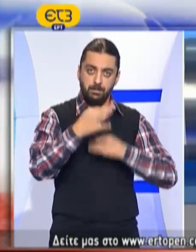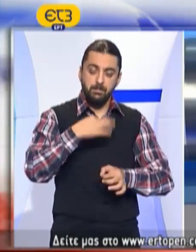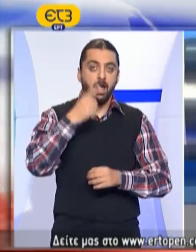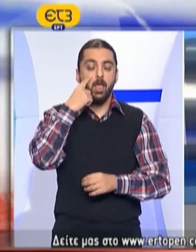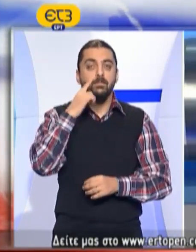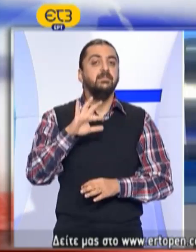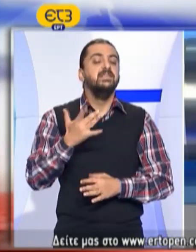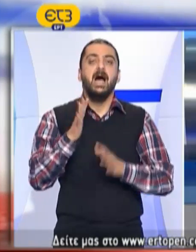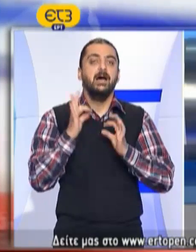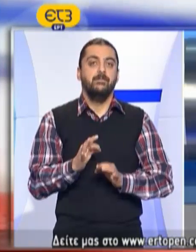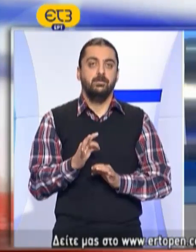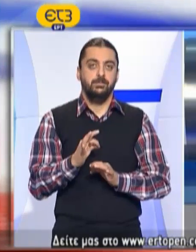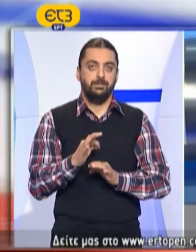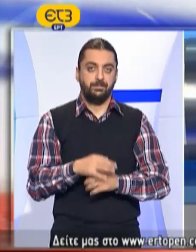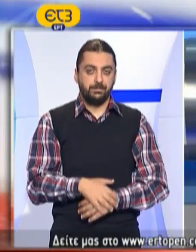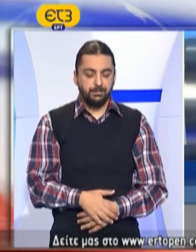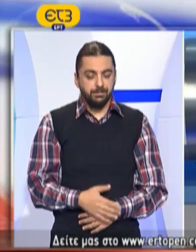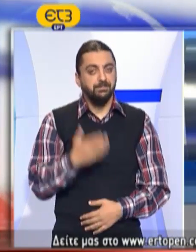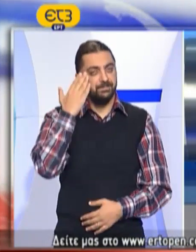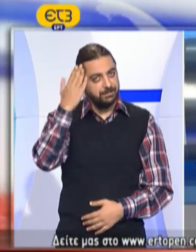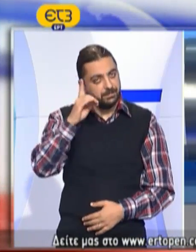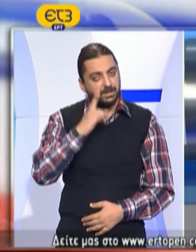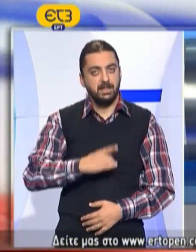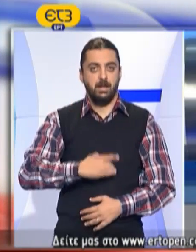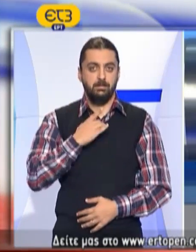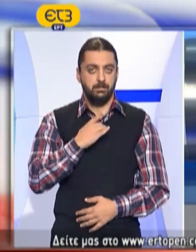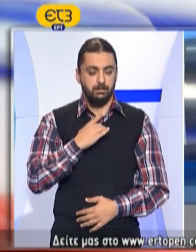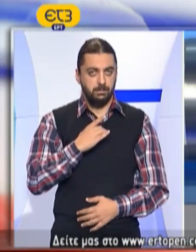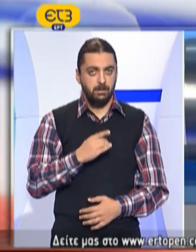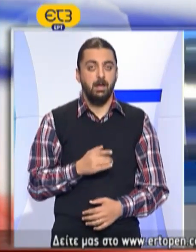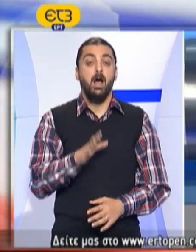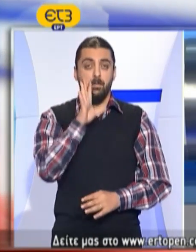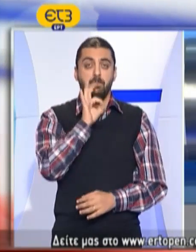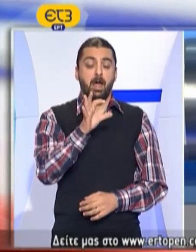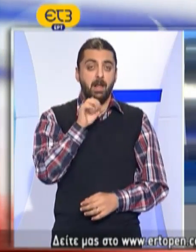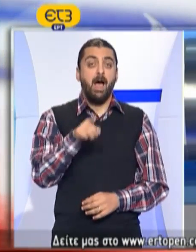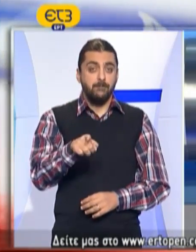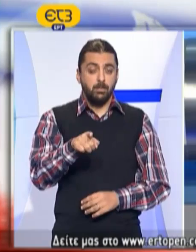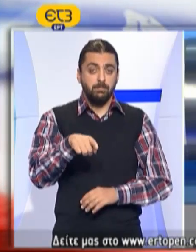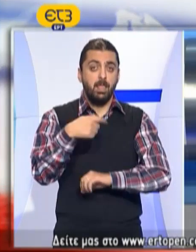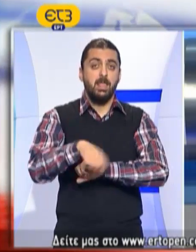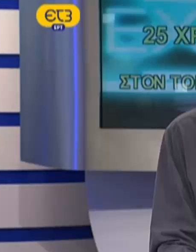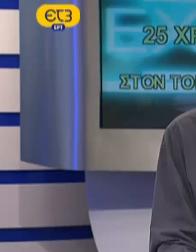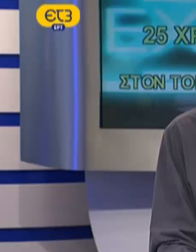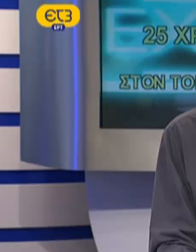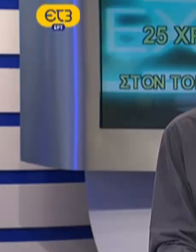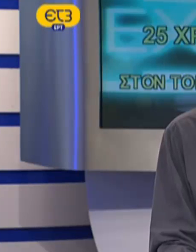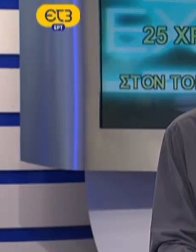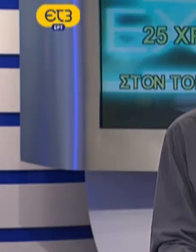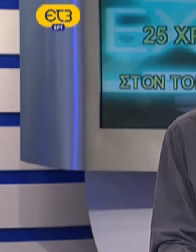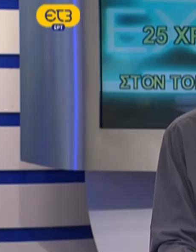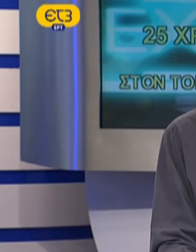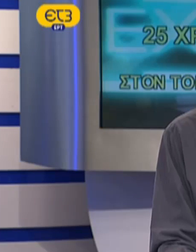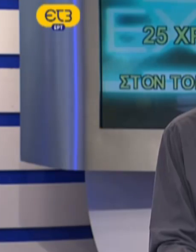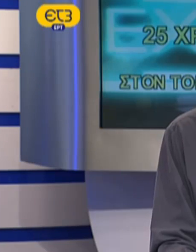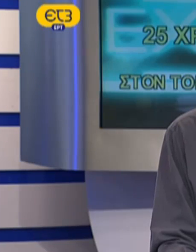συμβάν. Καλησπέρα σας κυρίες και κύριοι. Βεβαίως πρόκειται για μια ποινική υπόθεση, η οποία όμως παίρνει πολιτικές